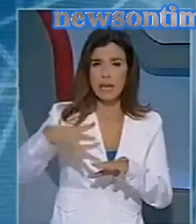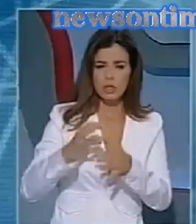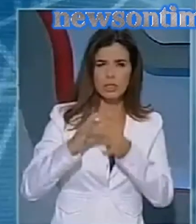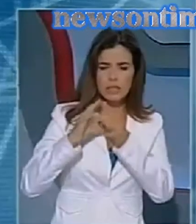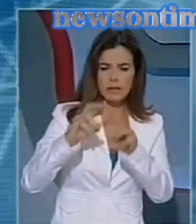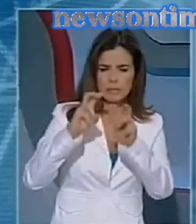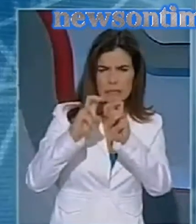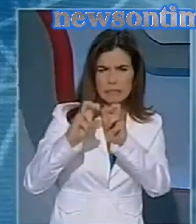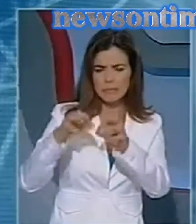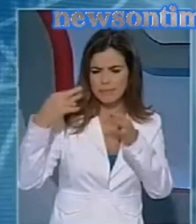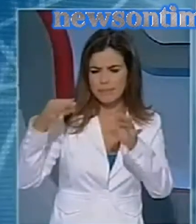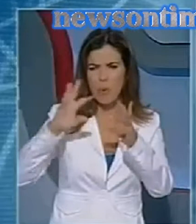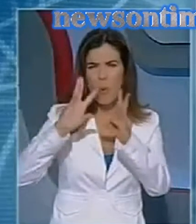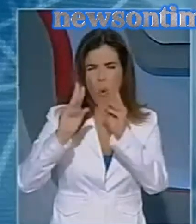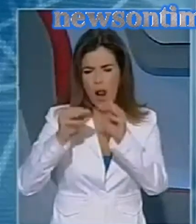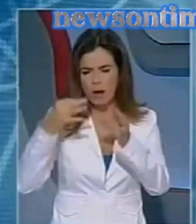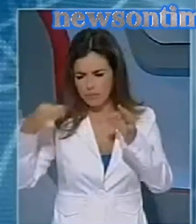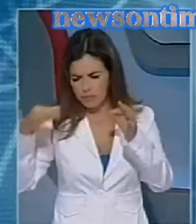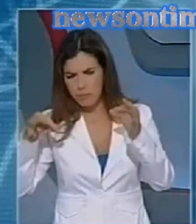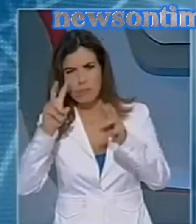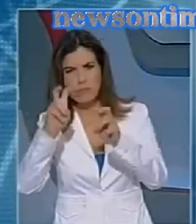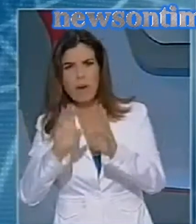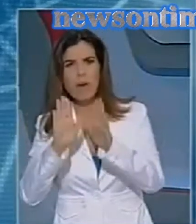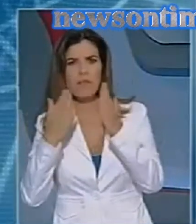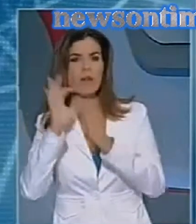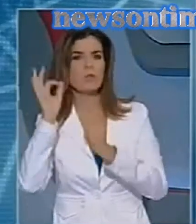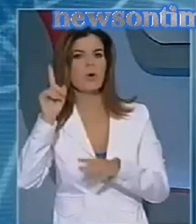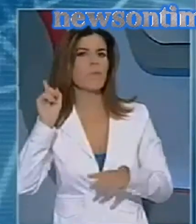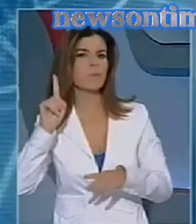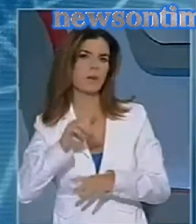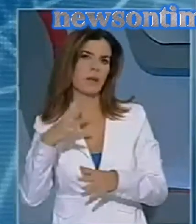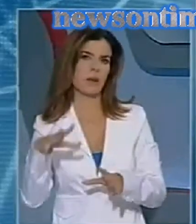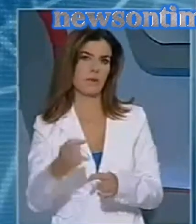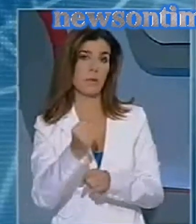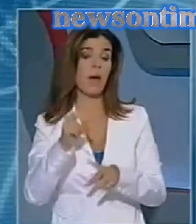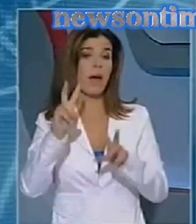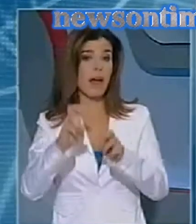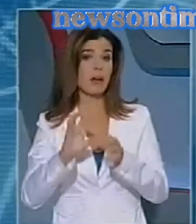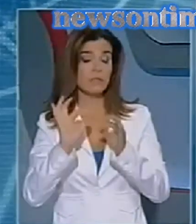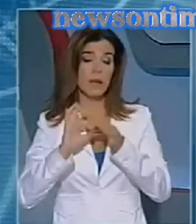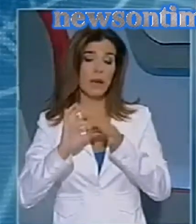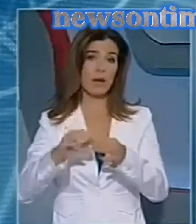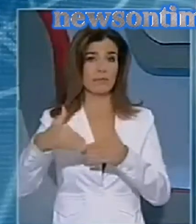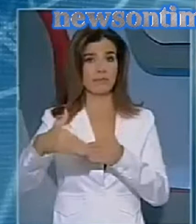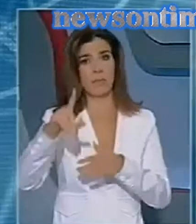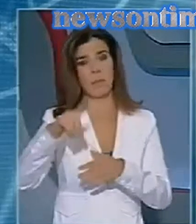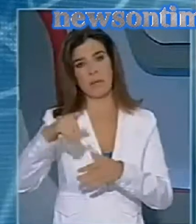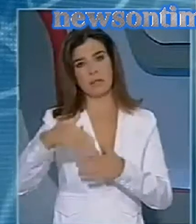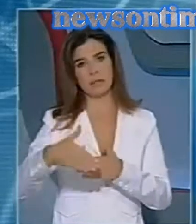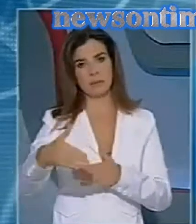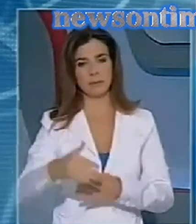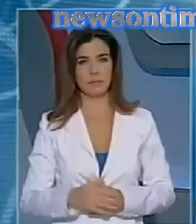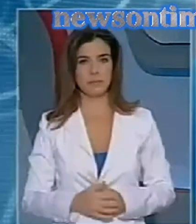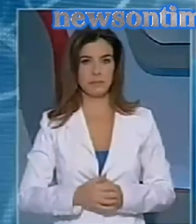οι ελεγκτές έκαναν φύλο και φτερό τα βιβλία προκειμένου να εντοπίσουν τυχόν παραβάσεις. Ο έλεγχος θα συνεχιστεί και τις υπόλοιπες ημέρες.